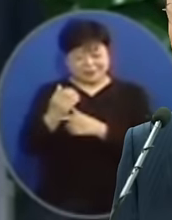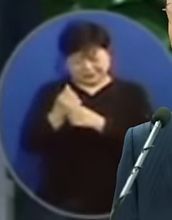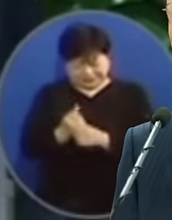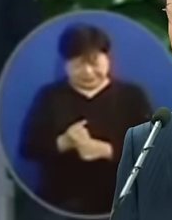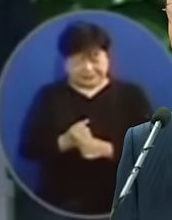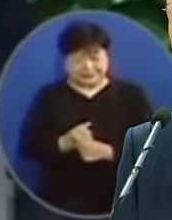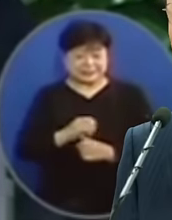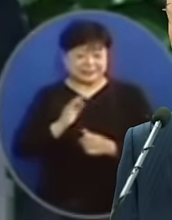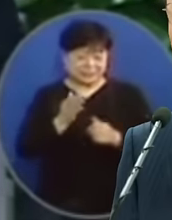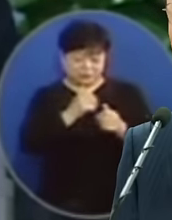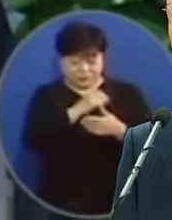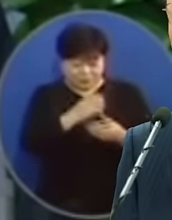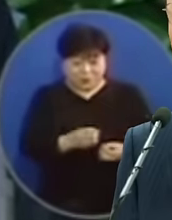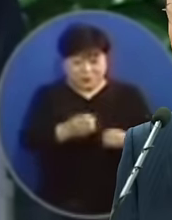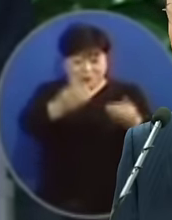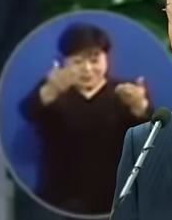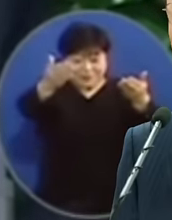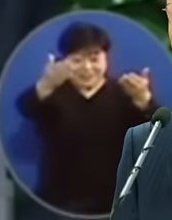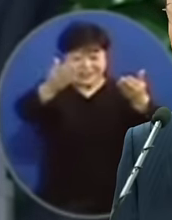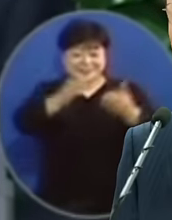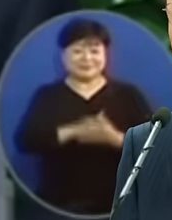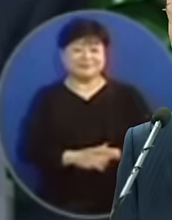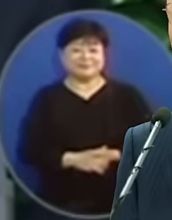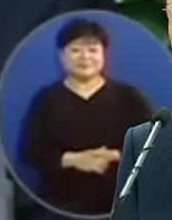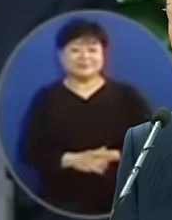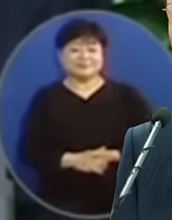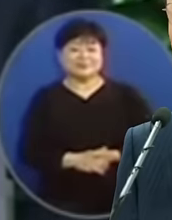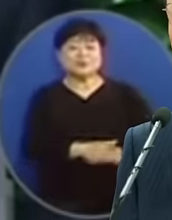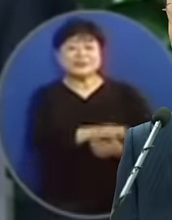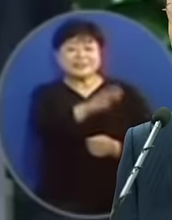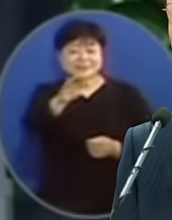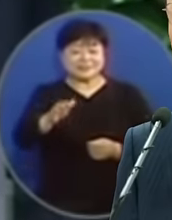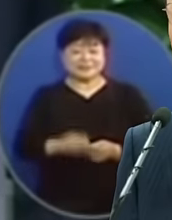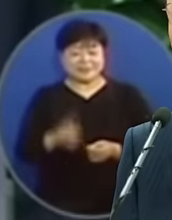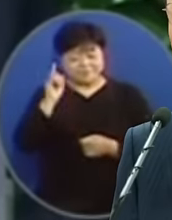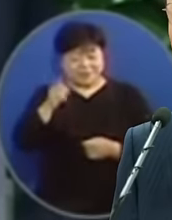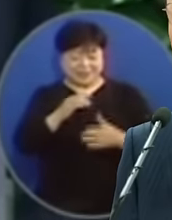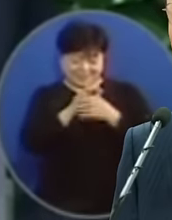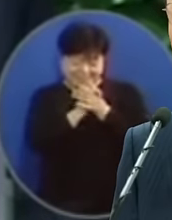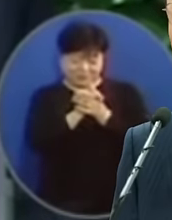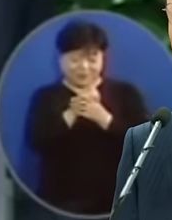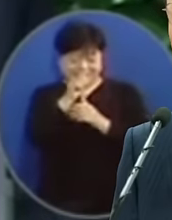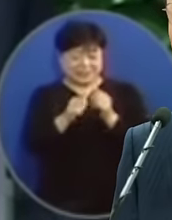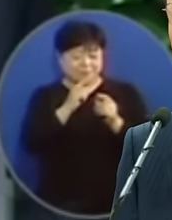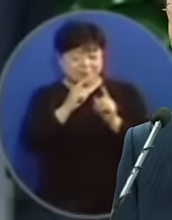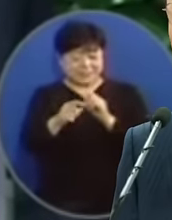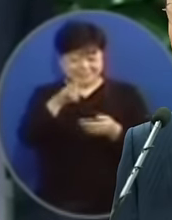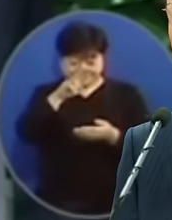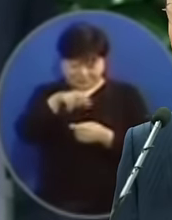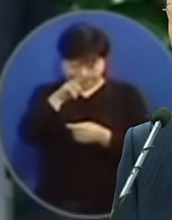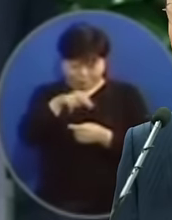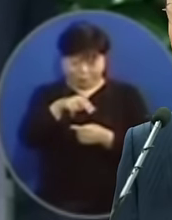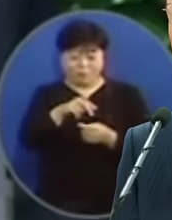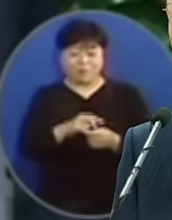의지하는 여러분 되시기를 주님 이름으로 축원합니다. 그리고 우리는 매일 기도하고 하나님 말씀을 읽음으로 점점 새